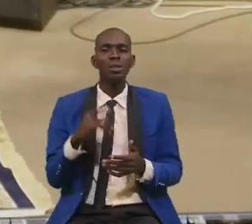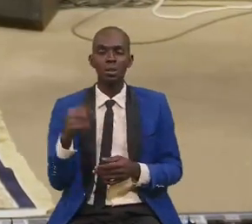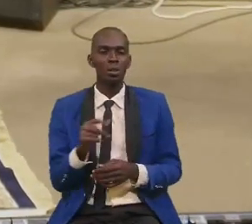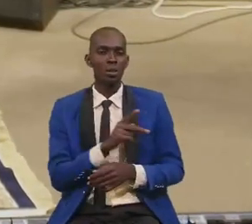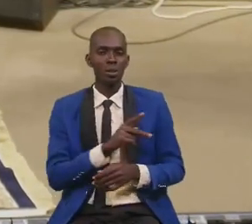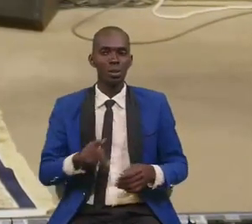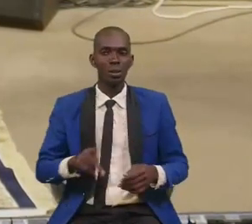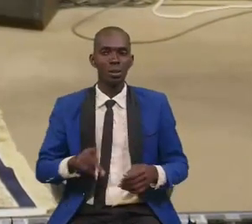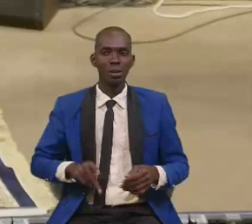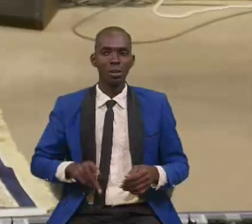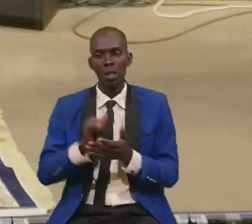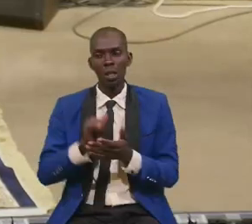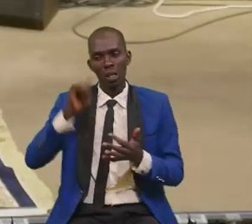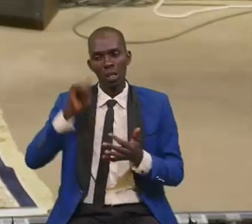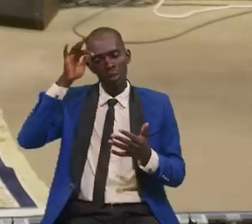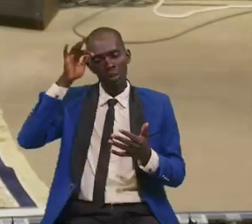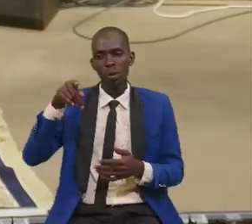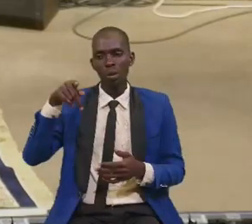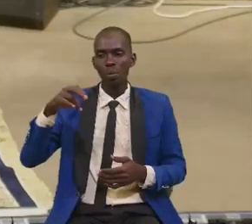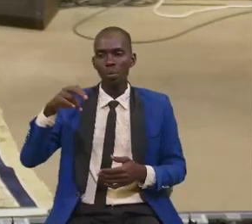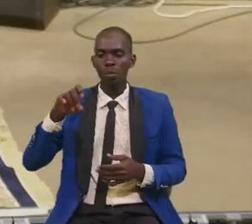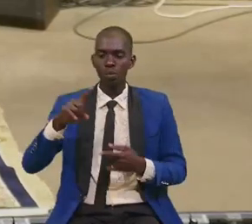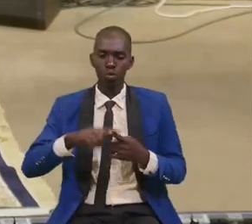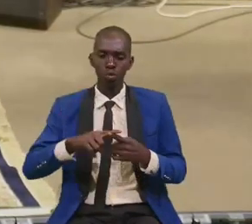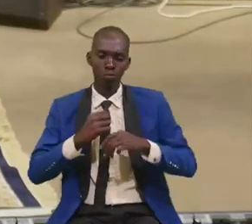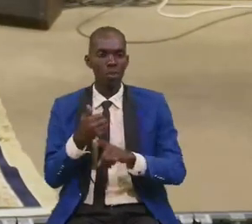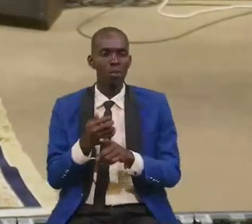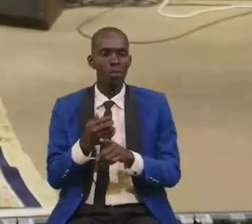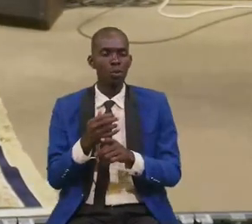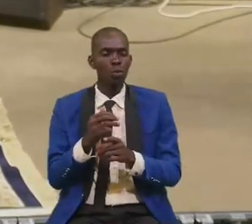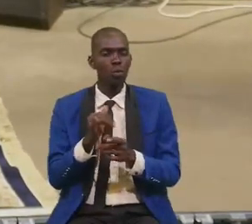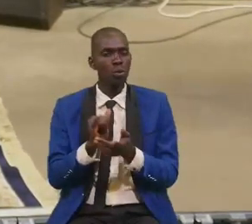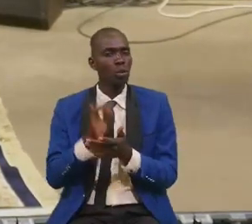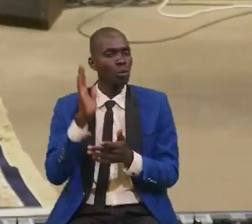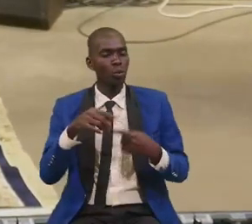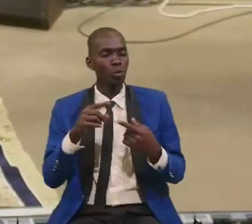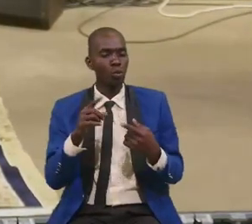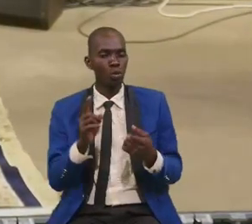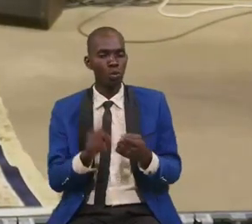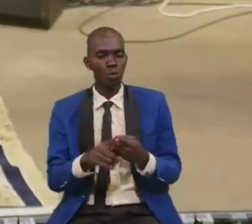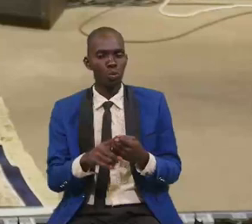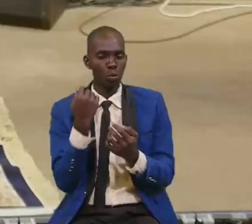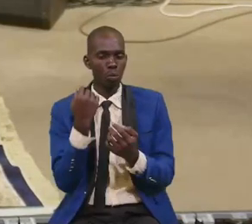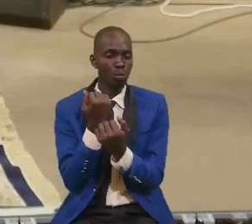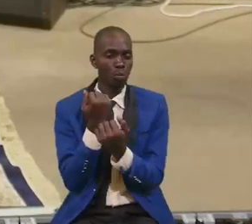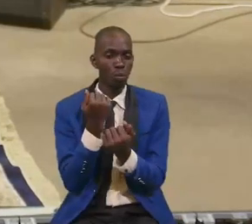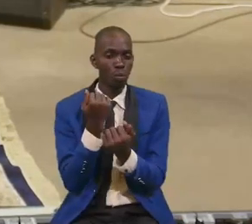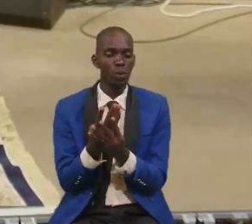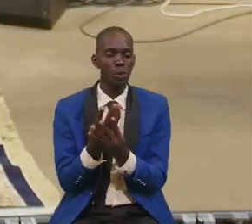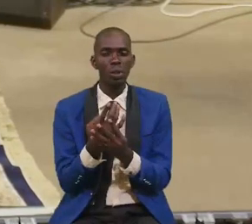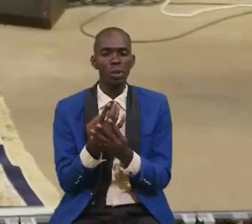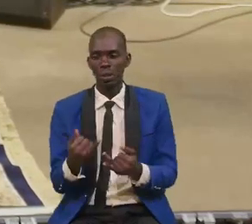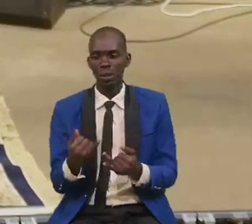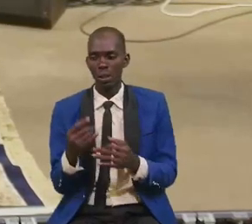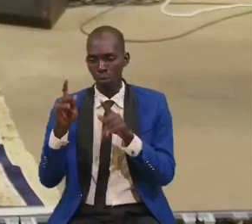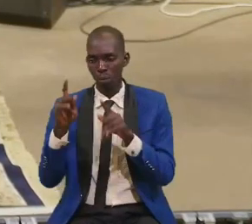défende afin qu'il n'aille pas en prison. Regardez l'homme, il se tourna vers le roi Agrippa. Crois-tu au prophète roi